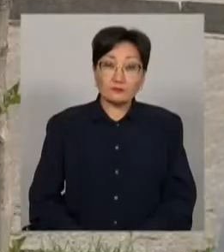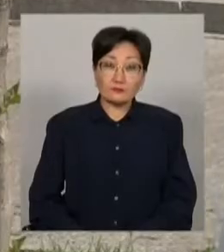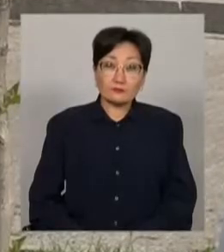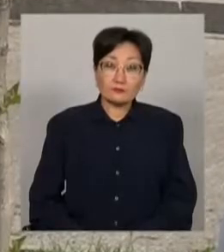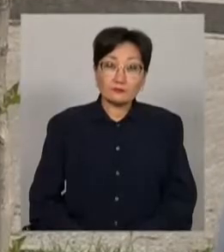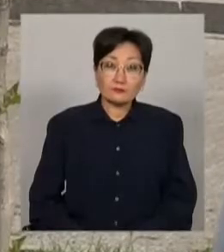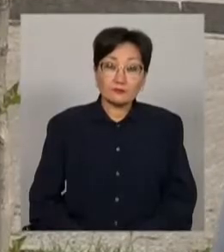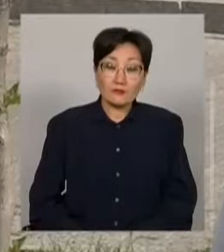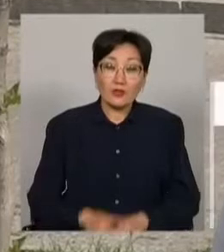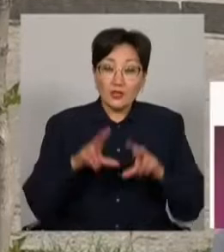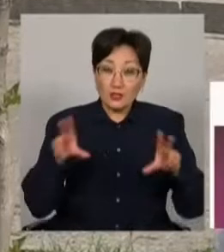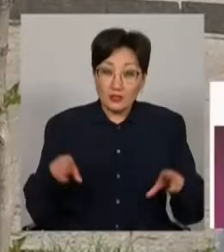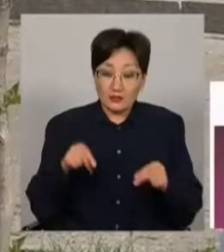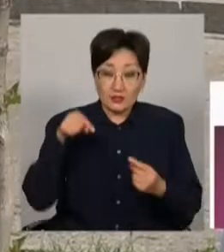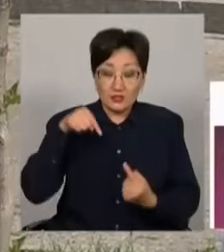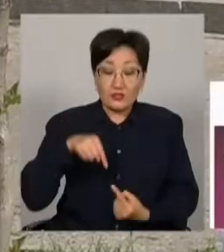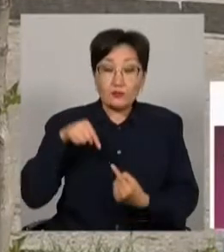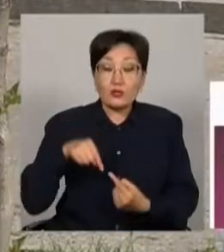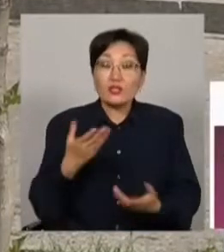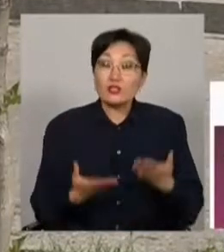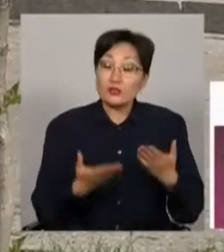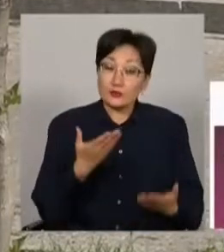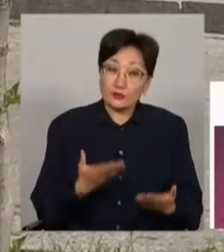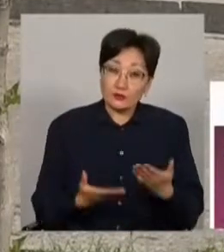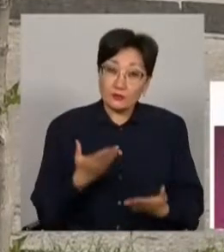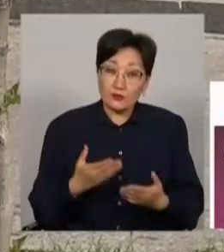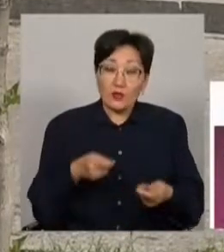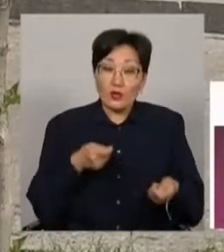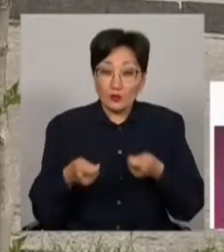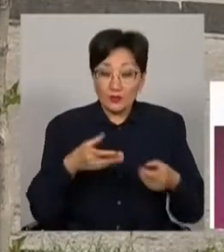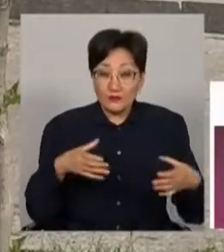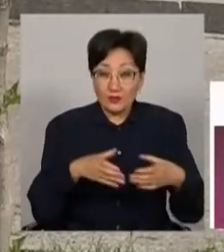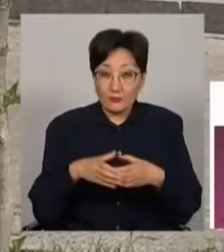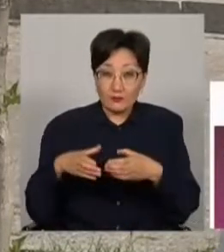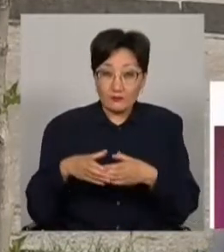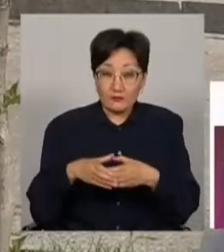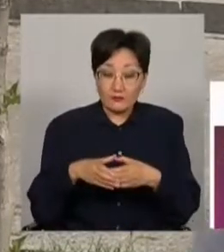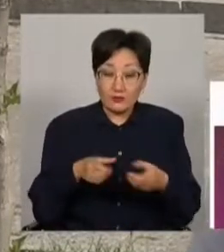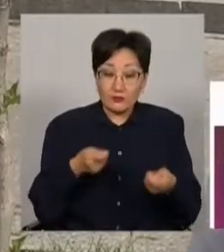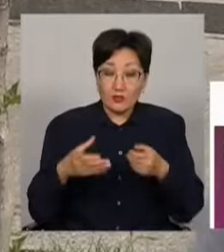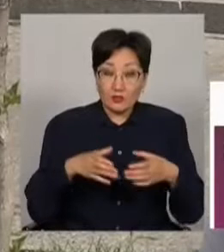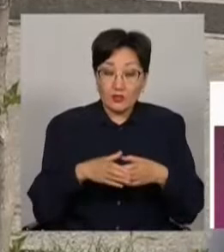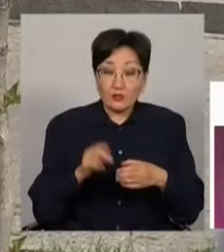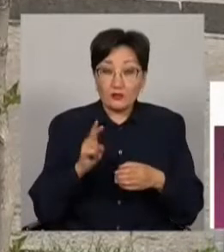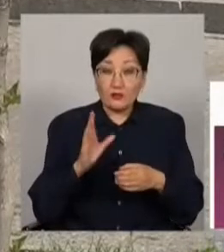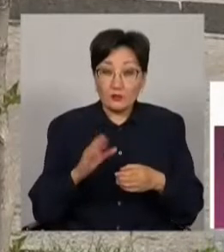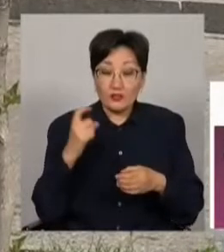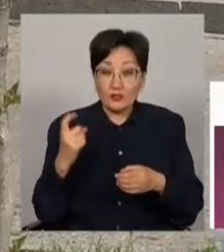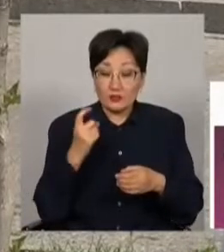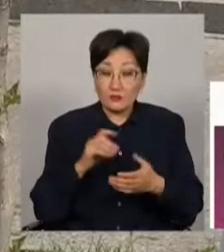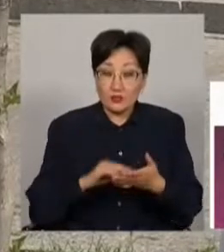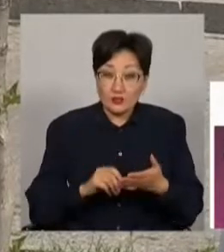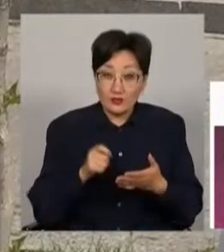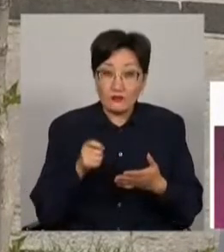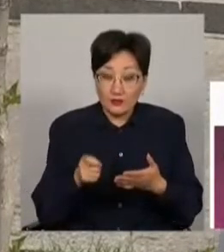Сол гарантия бойынша, егерде управляющий компанияға пәтерлерін иелерінен заявление